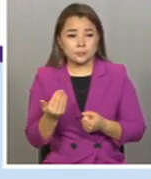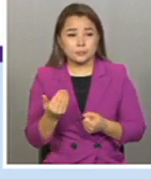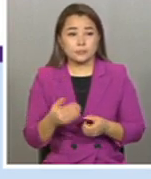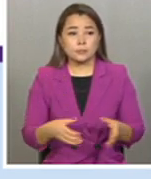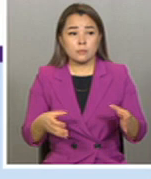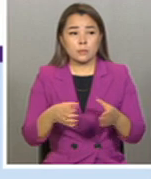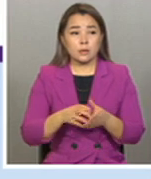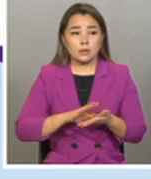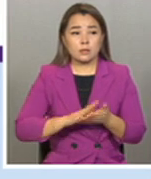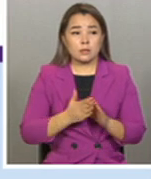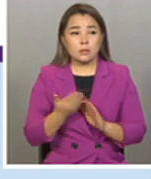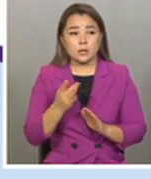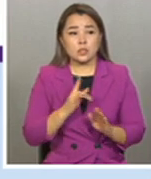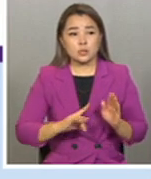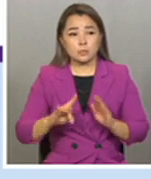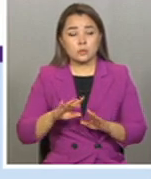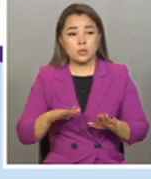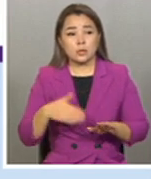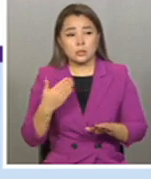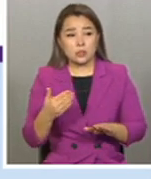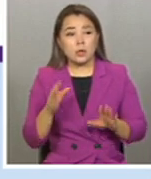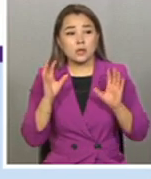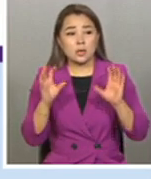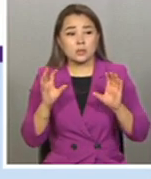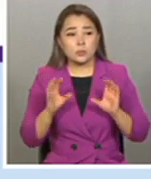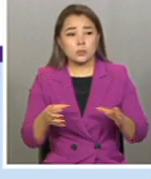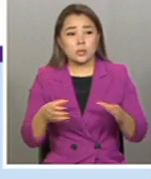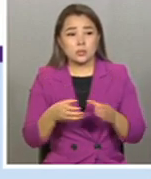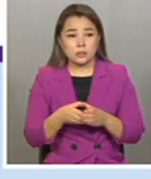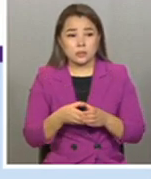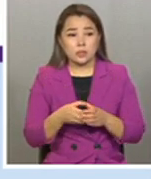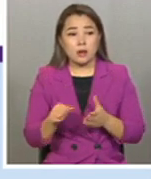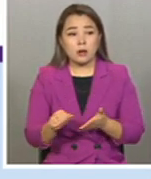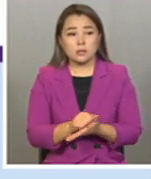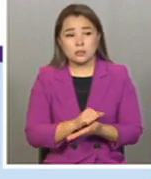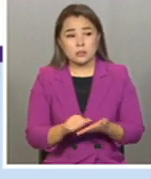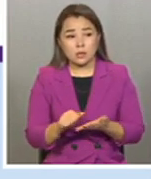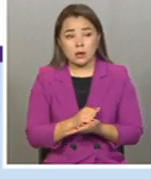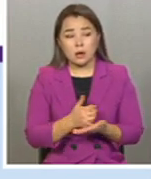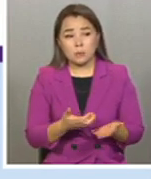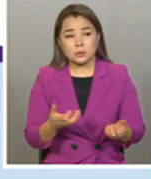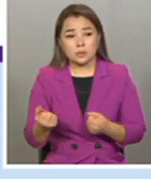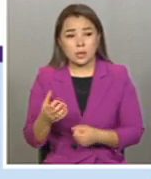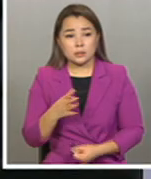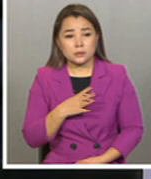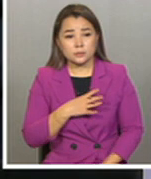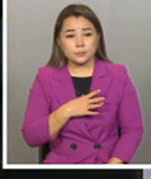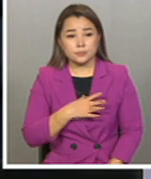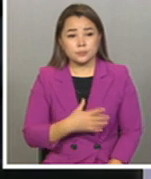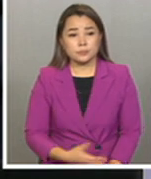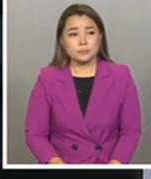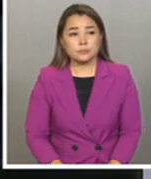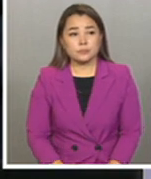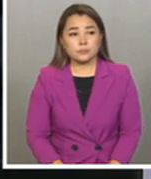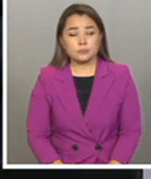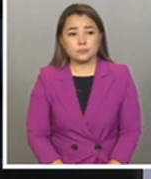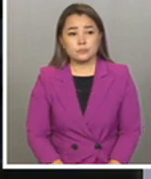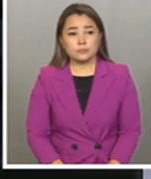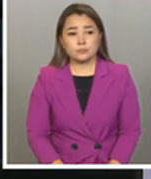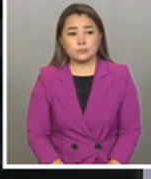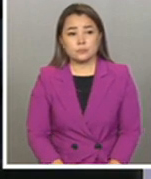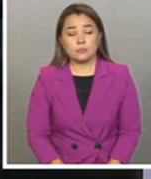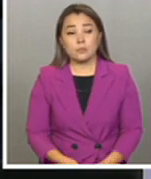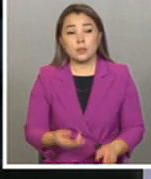кеңестік республикалардың конституциялық актісін қабылдады. Яғни,